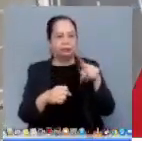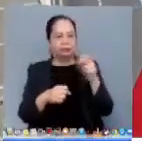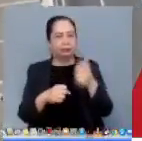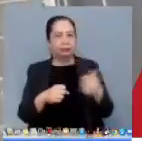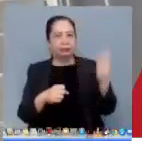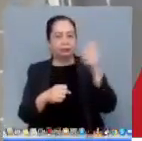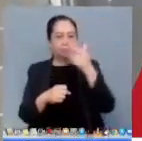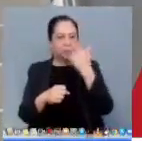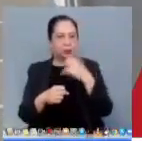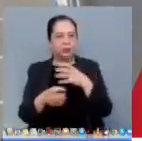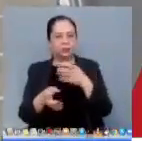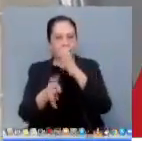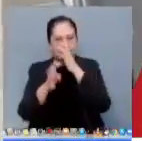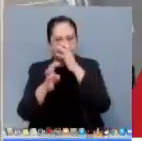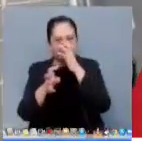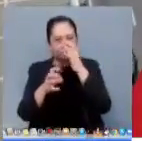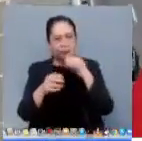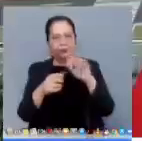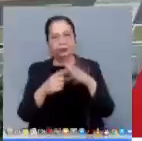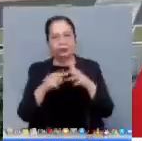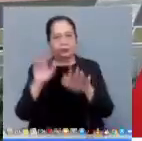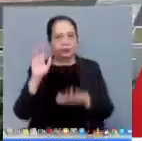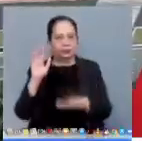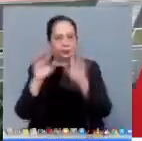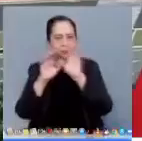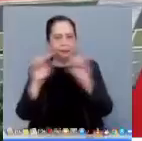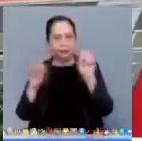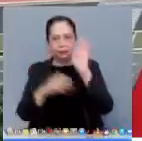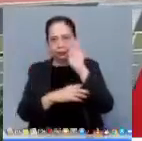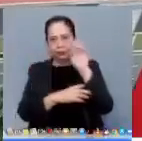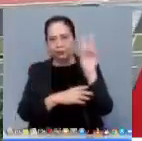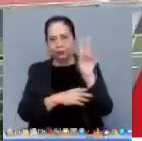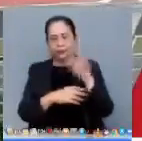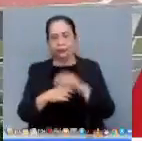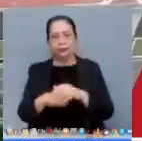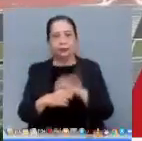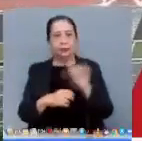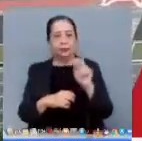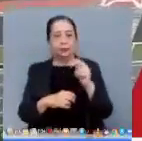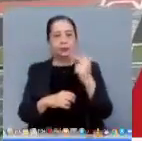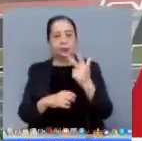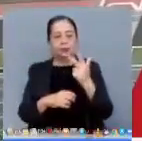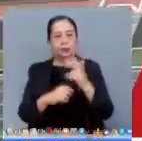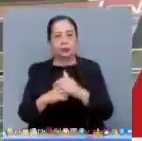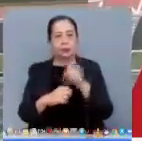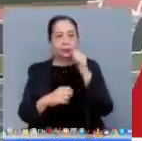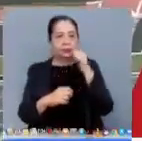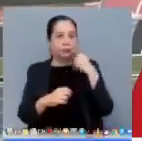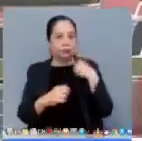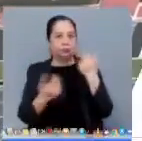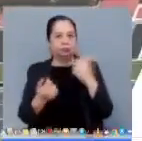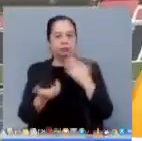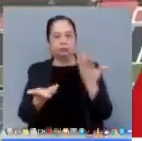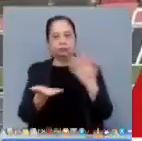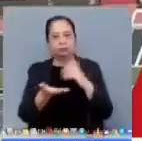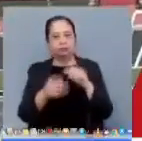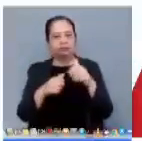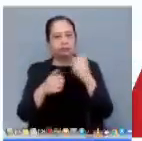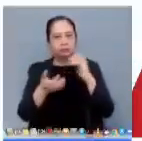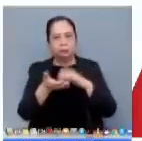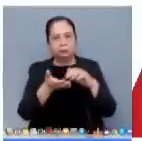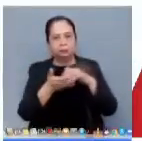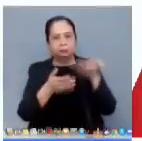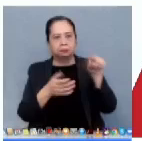seguridad para sa inaugurasyon ni President-elect Bongbong Marcos sa June 30. Kahapon, nag-flyby ang ilang air assets sa May National